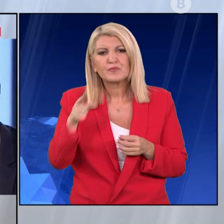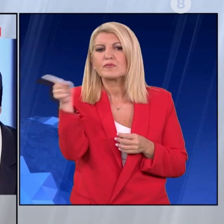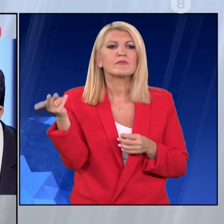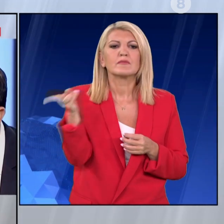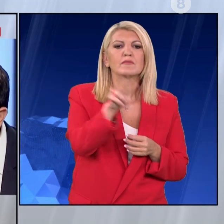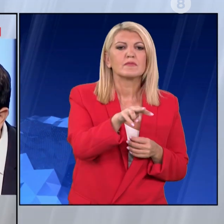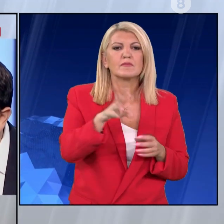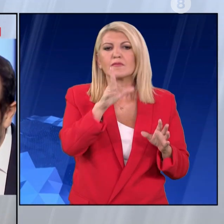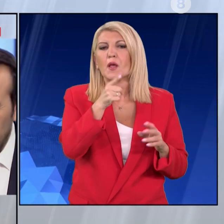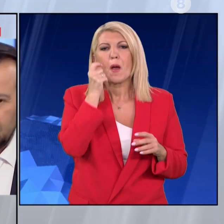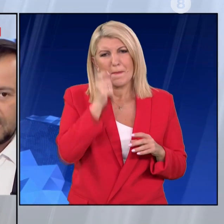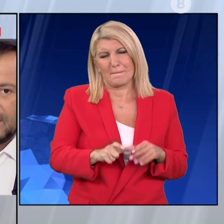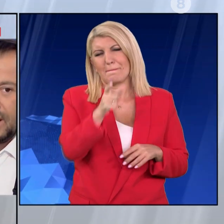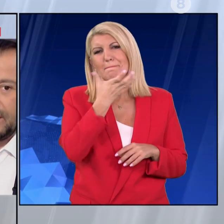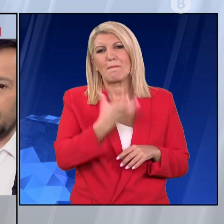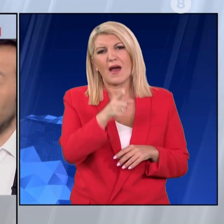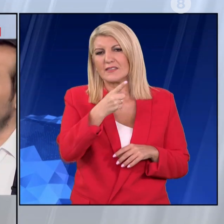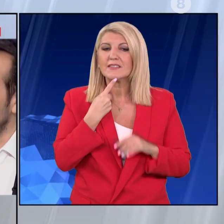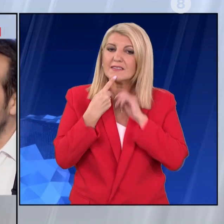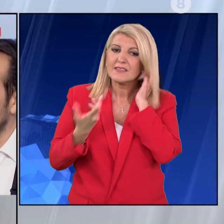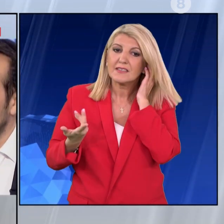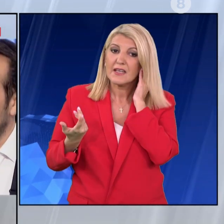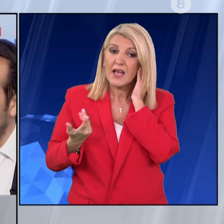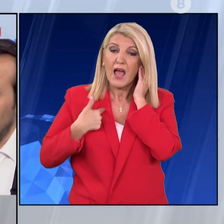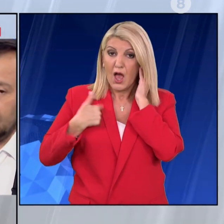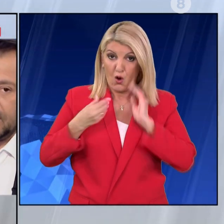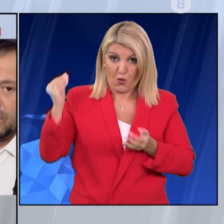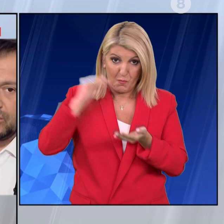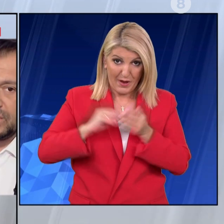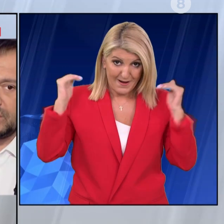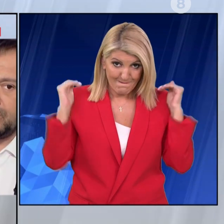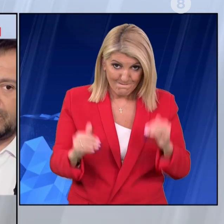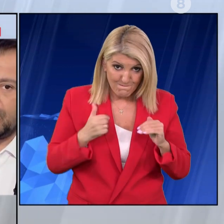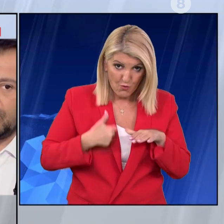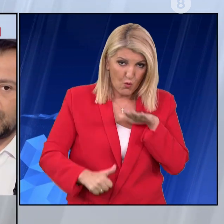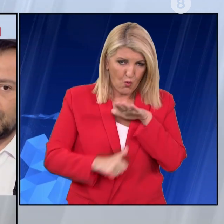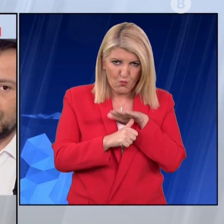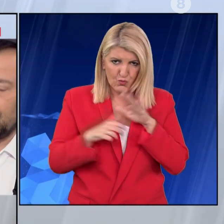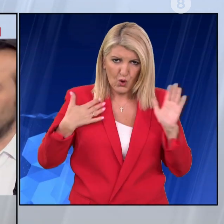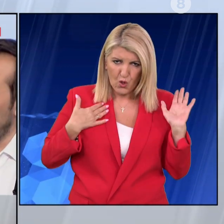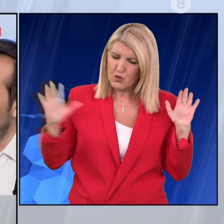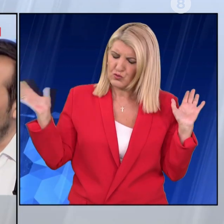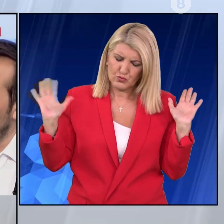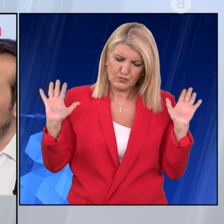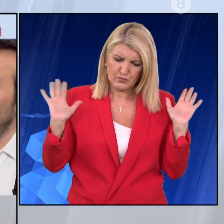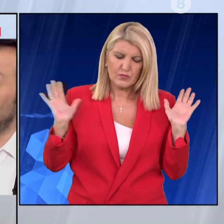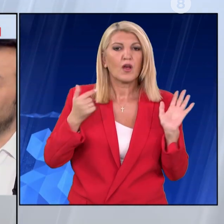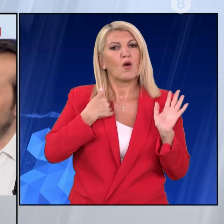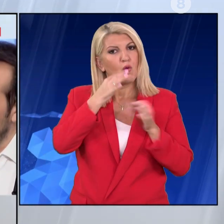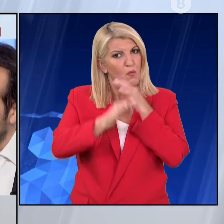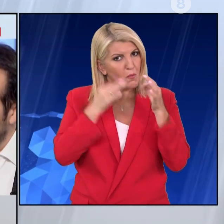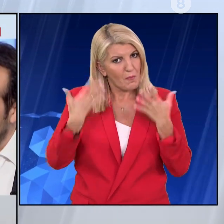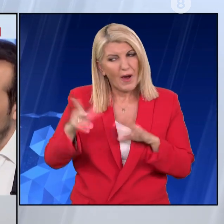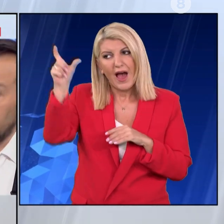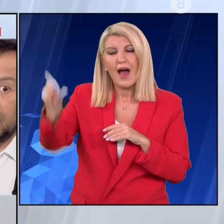επόμενος πρόεδρος της κοινοβουλευτικής της ομάδας θέλω να σας θυμίσω ότι έχω κάνει δηλώσεις που αφορούν το πρόσωπο του σωκράτη του φάμελλου και τις